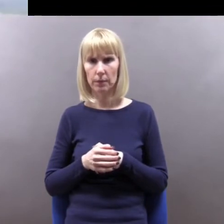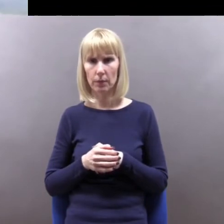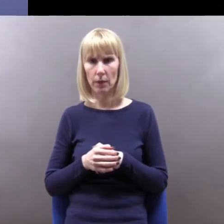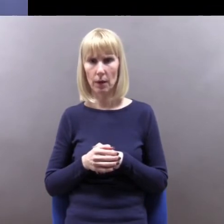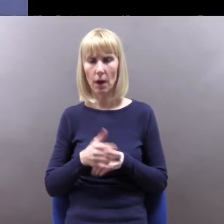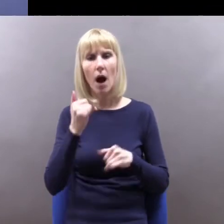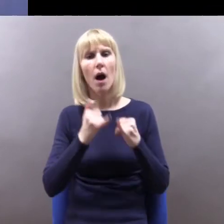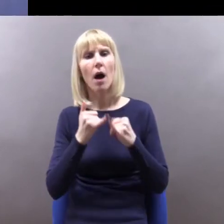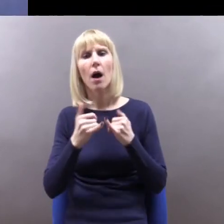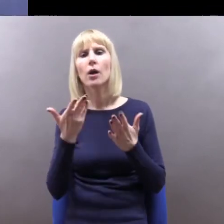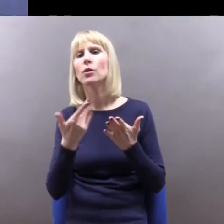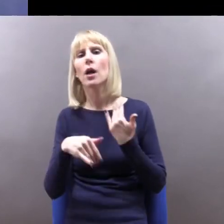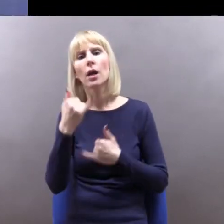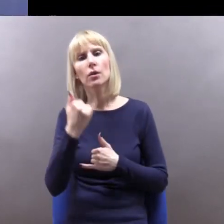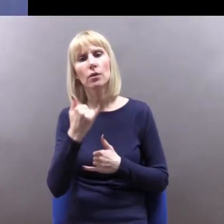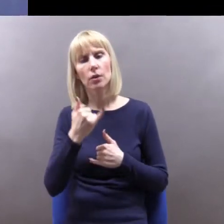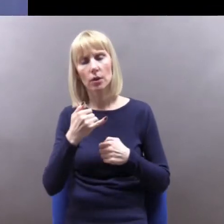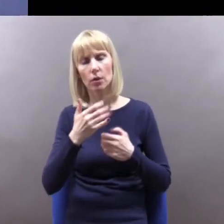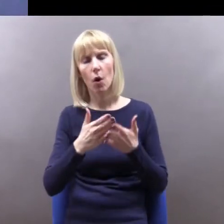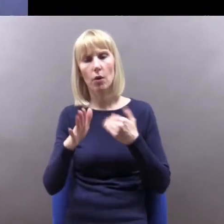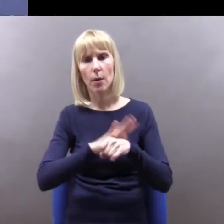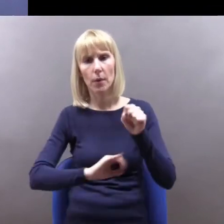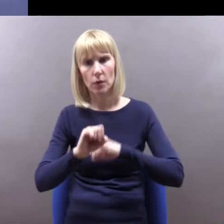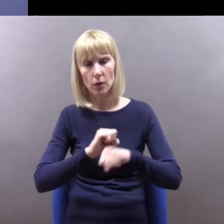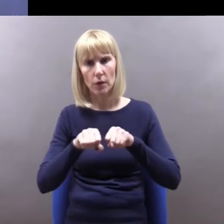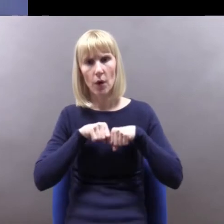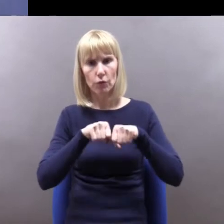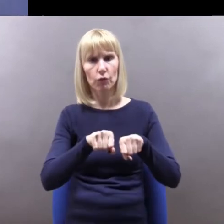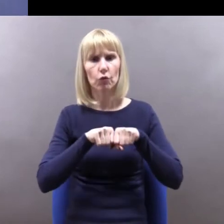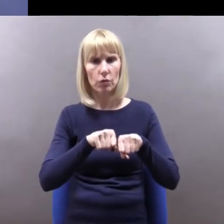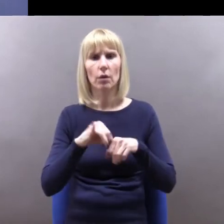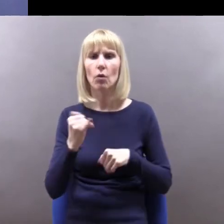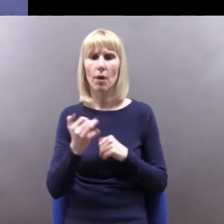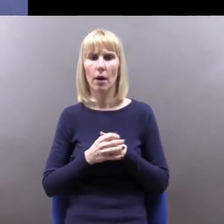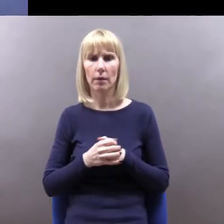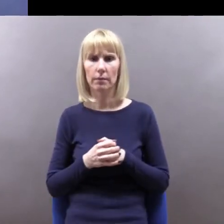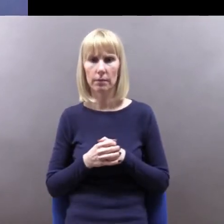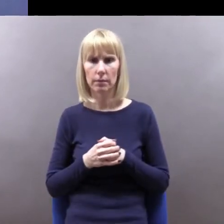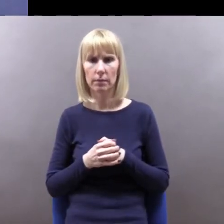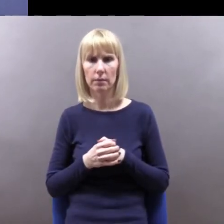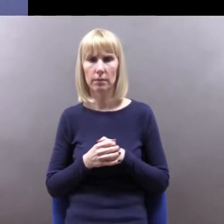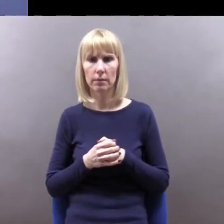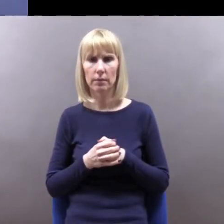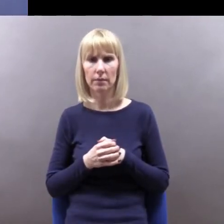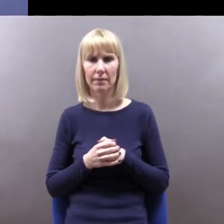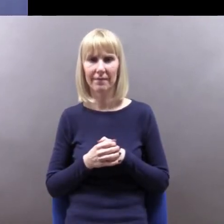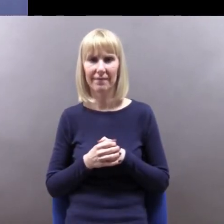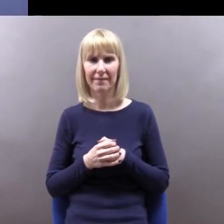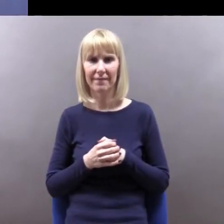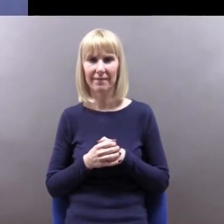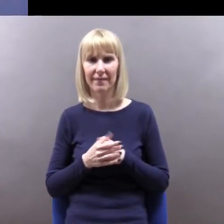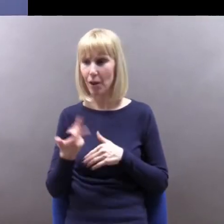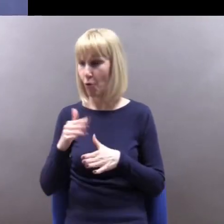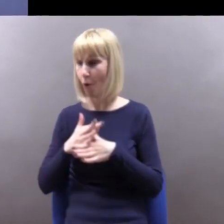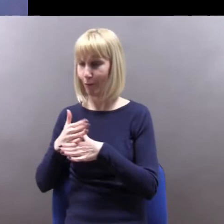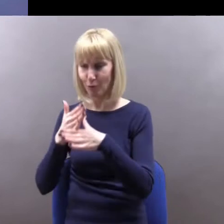miała... No dobrze, ale jeśli jest dziecko niepełnosprawne z wózkiem, matka ma dziecko niepełnosprawne z wózkiem, no to jak? Po